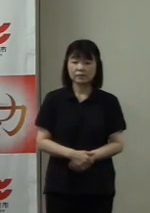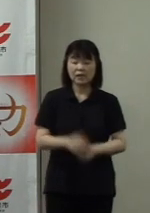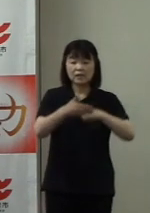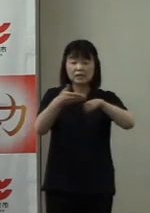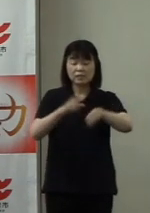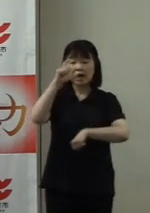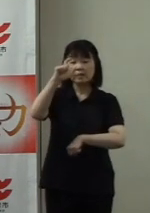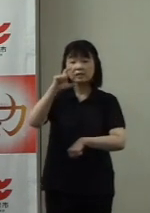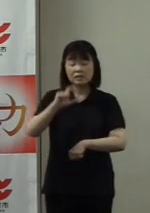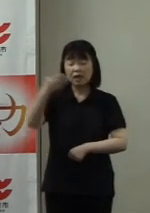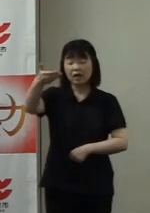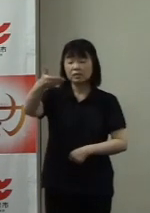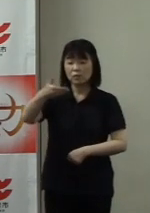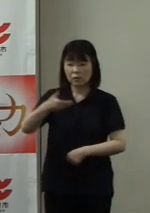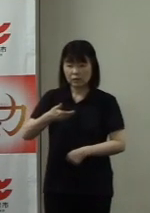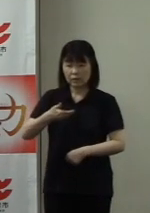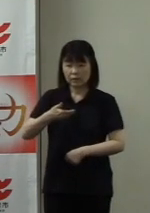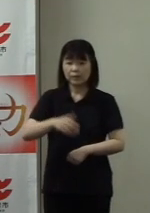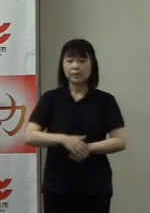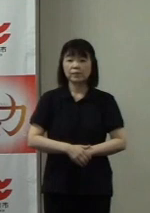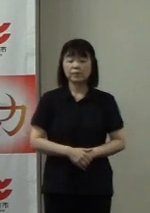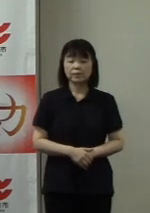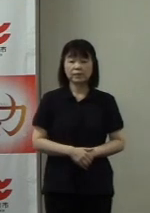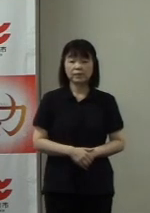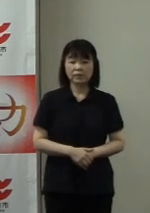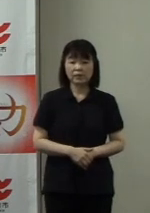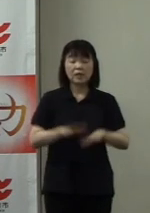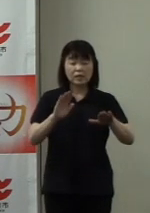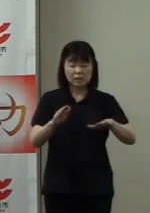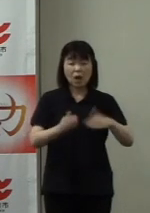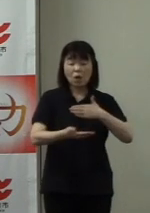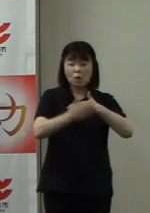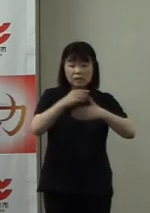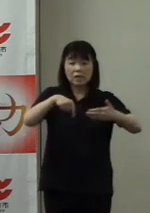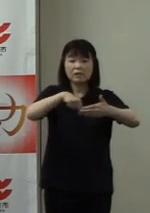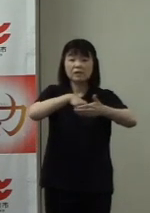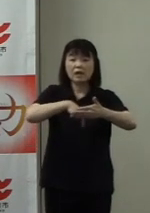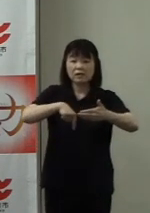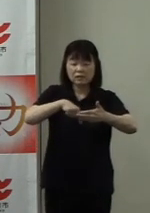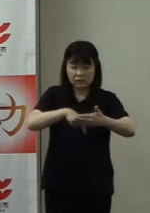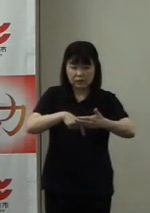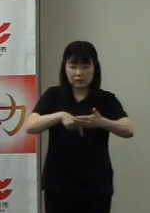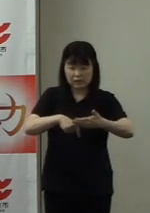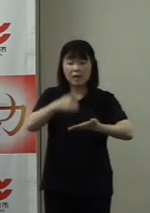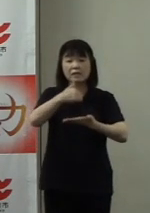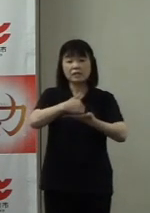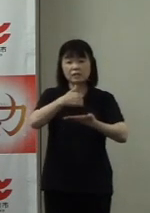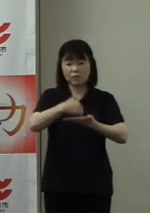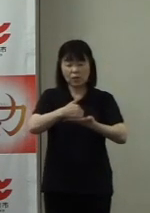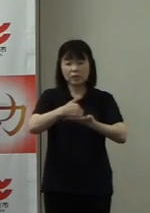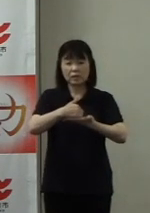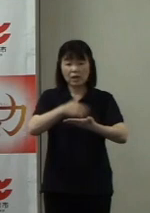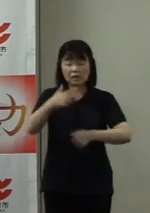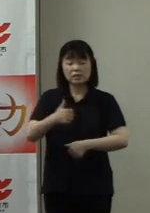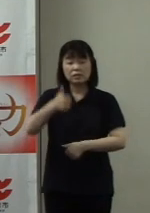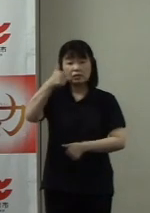道西さん、私の方です。今補正の内容については進めていただいたんですけれども、市